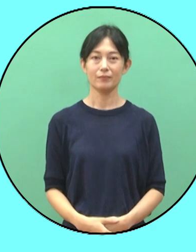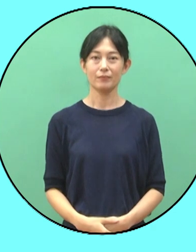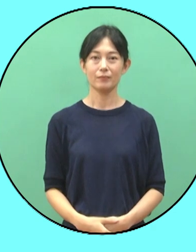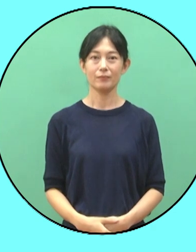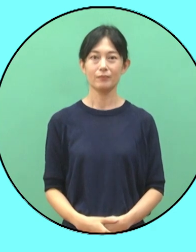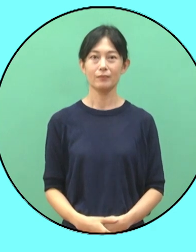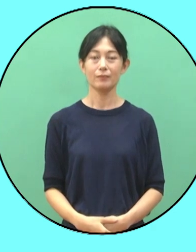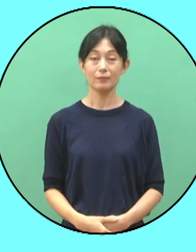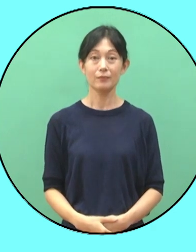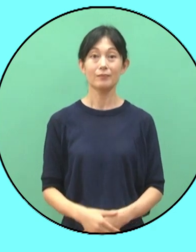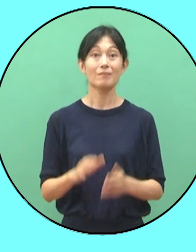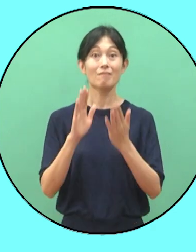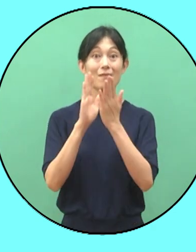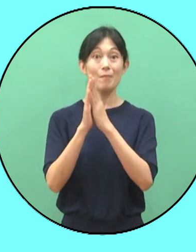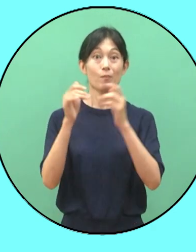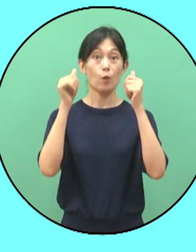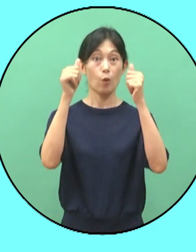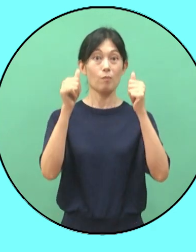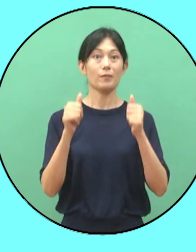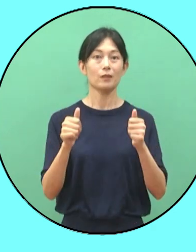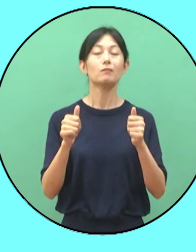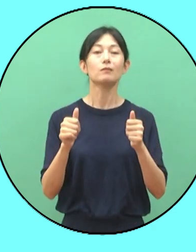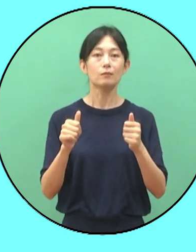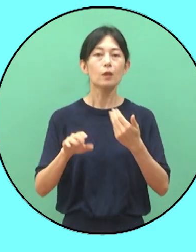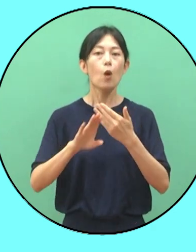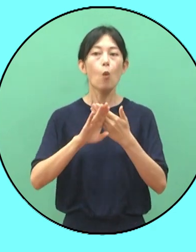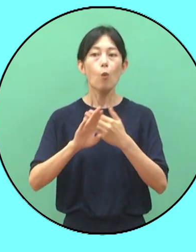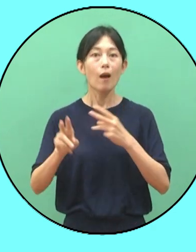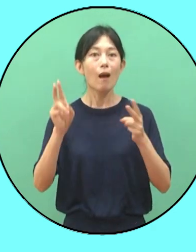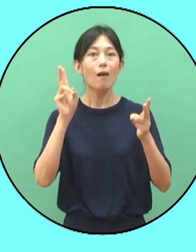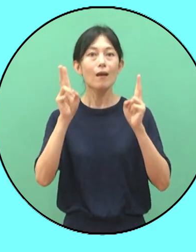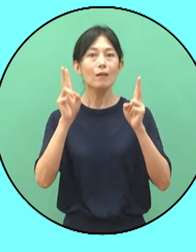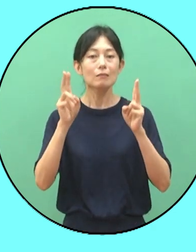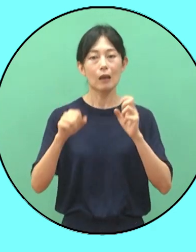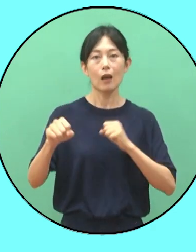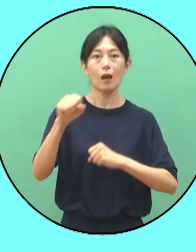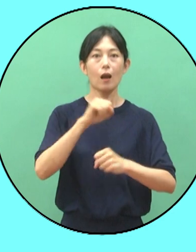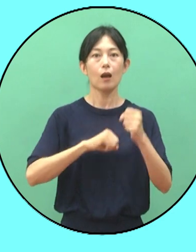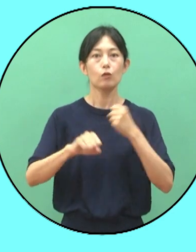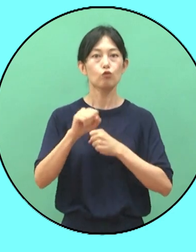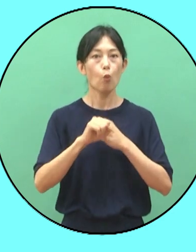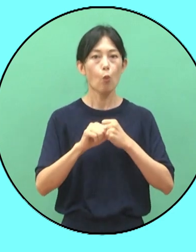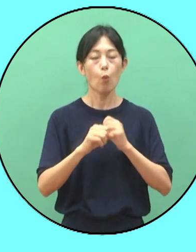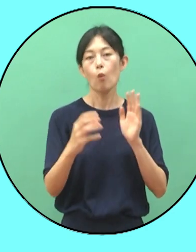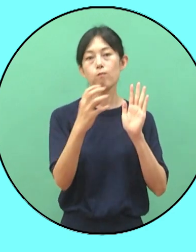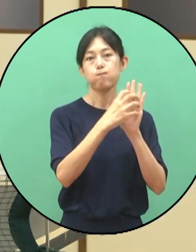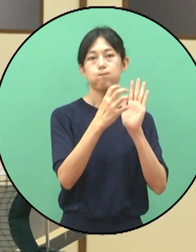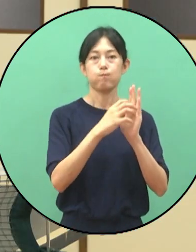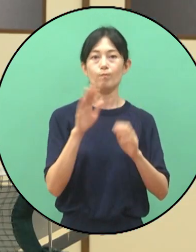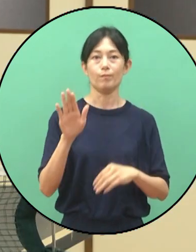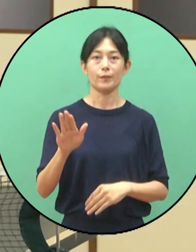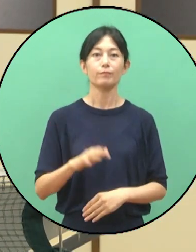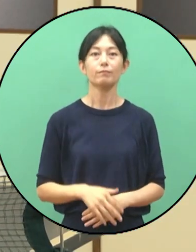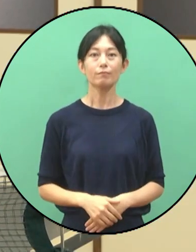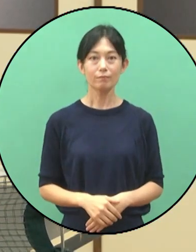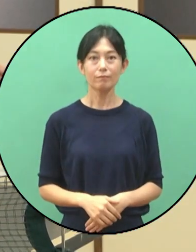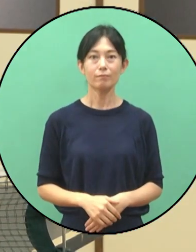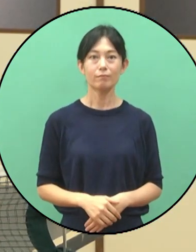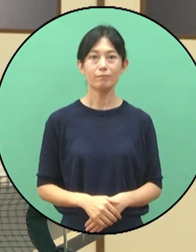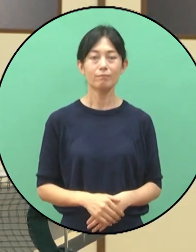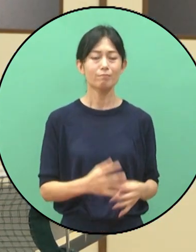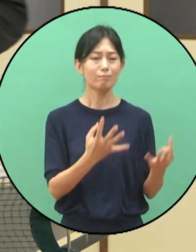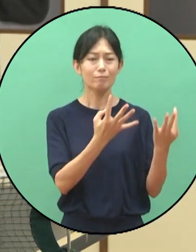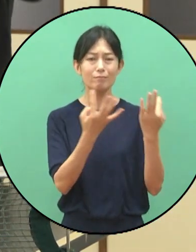県ホームページではその他の企業の健康経営の取り組み事例も紹介しています。多くの皆さん